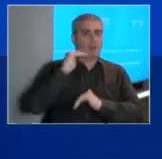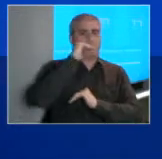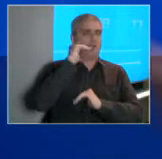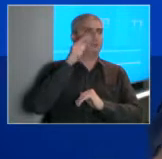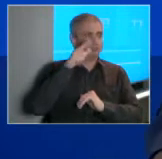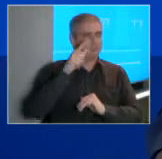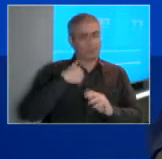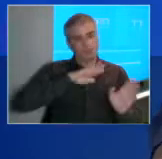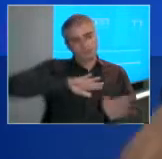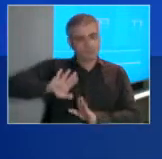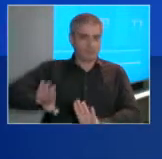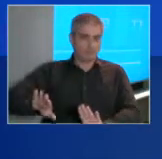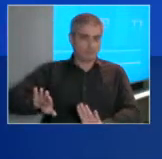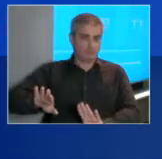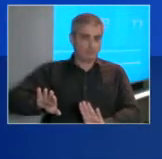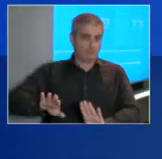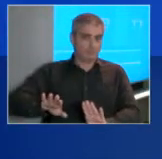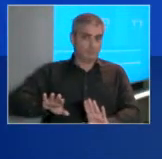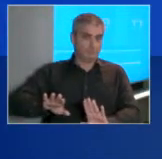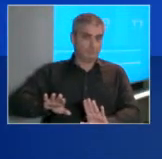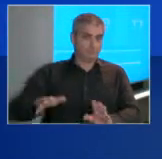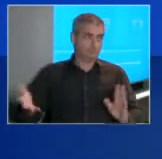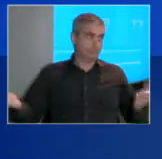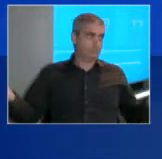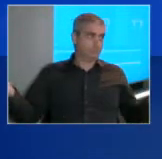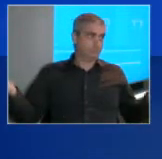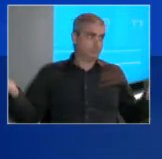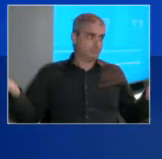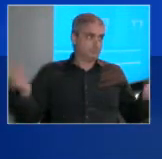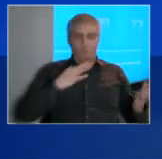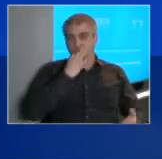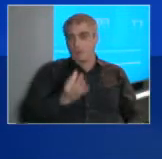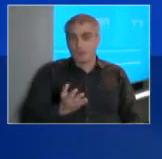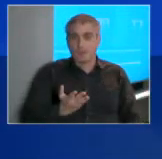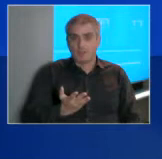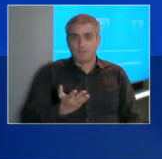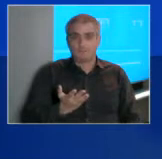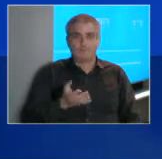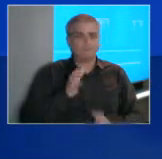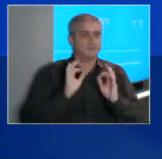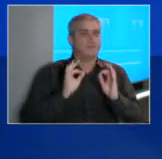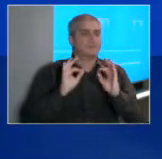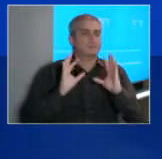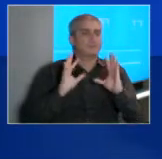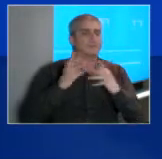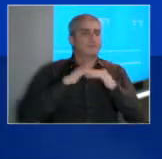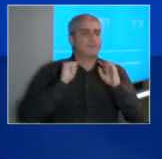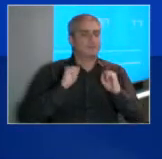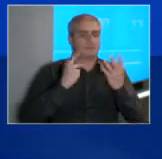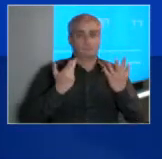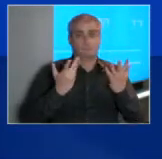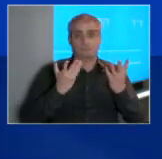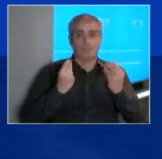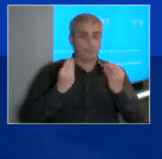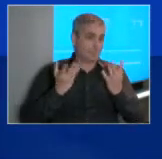בדירוג. את זה רגע נשים בצד. עכשיו, השאלה פה היא באמת על מה הם מתבססים. הם במידה